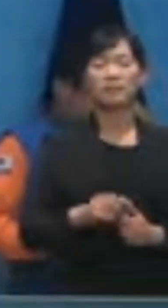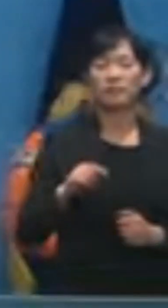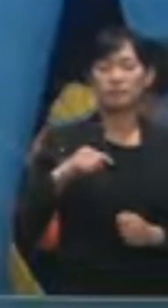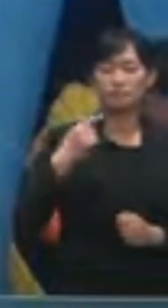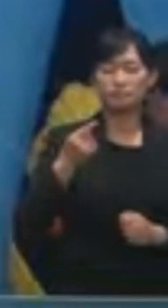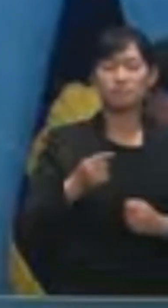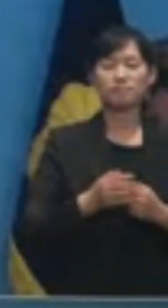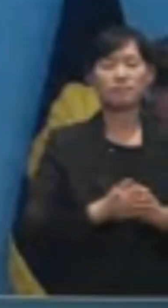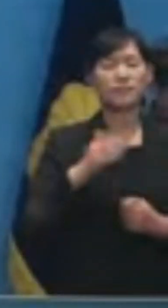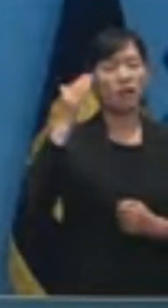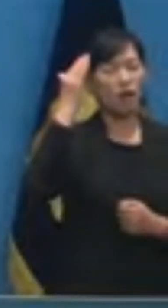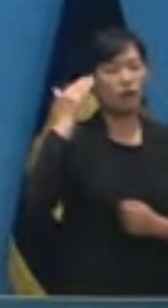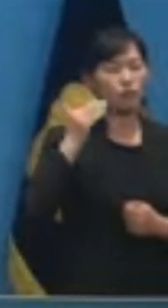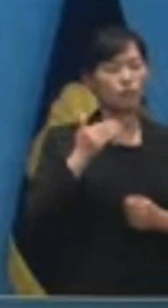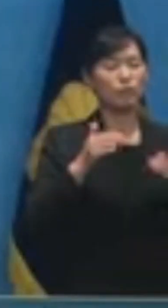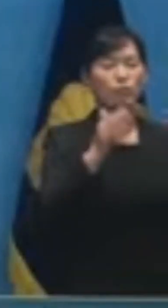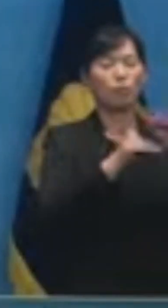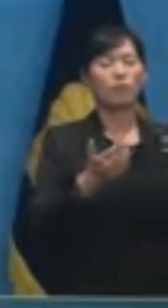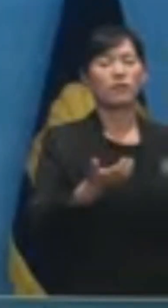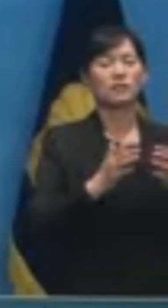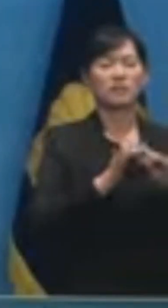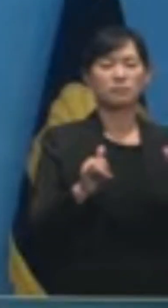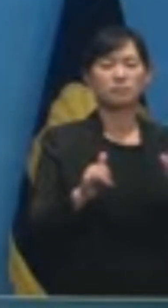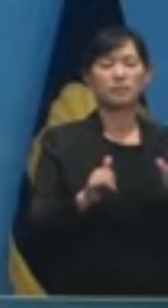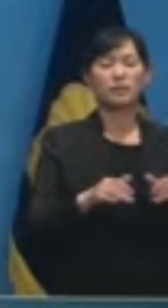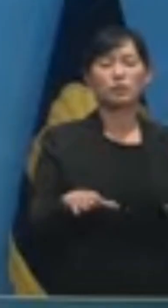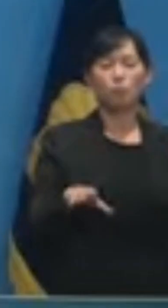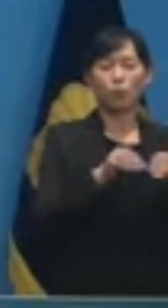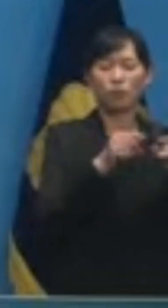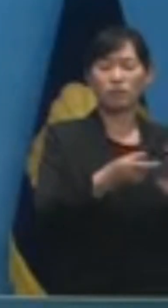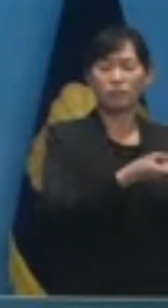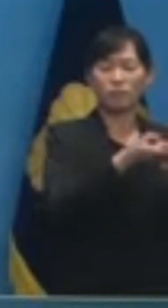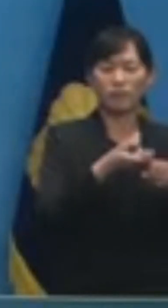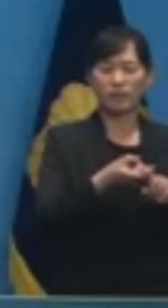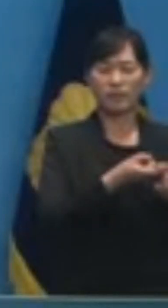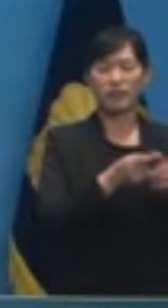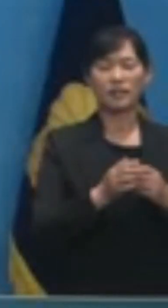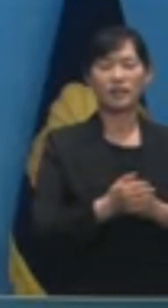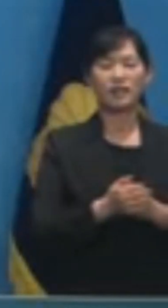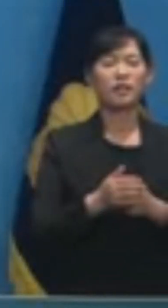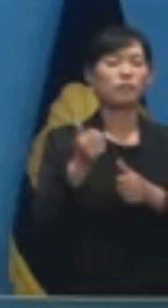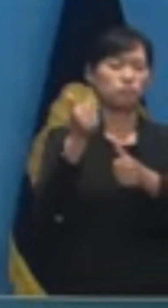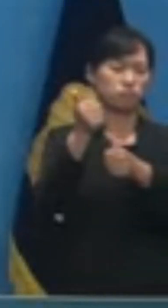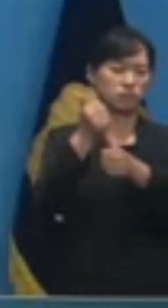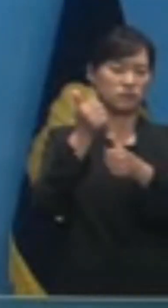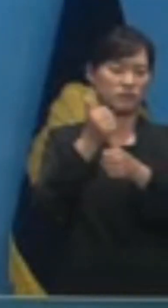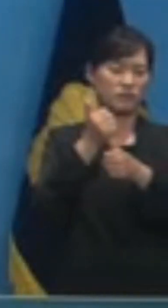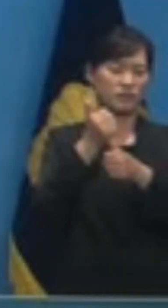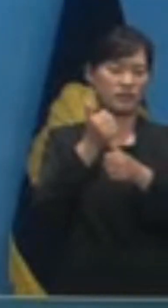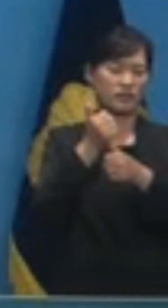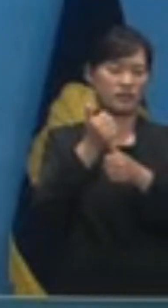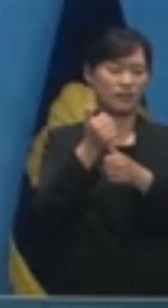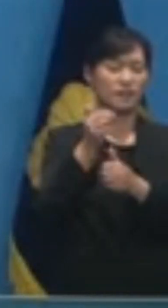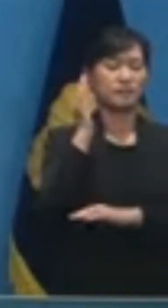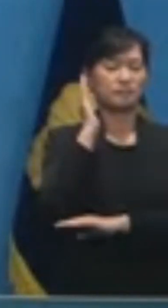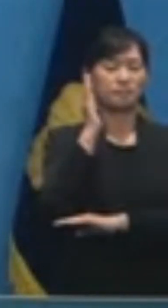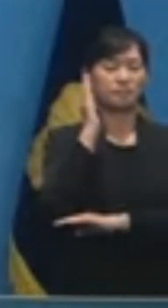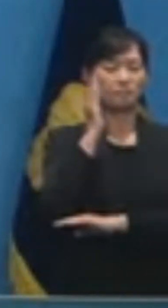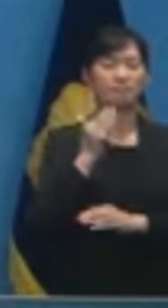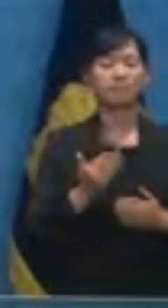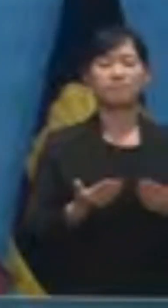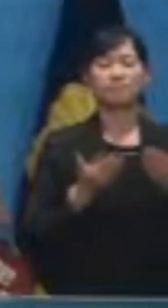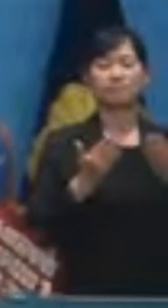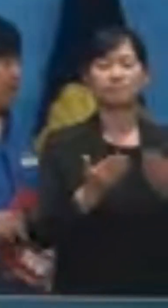다음으로 대한민국 공무원 노동조합 총연맹 박윤덕 수석 부위원장님의 기자회견문 낭독이 있겠습니다.